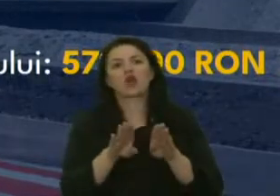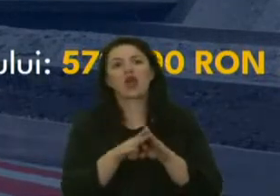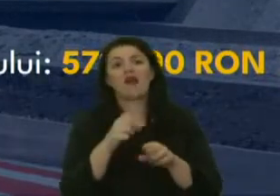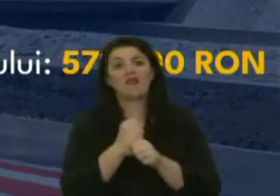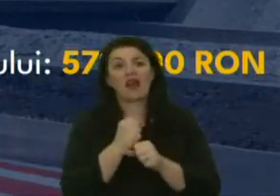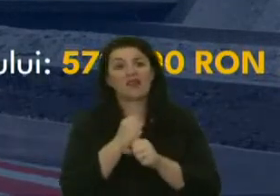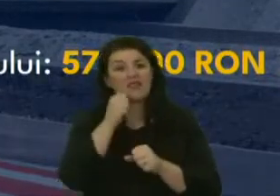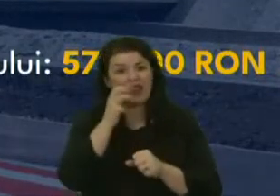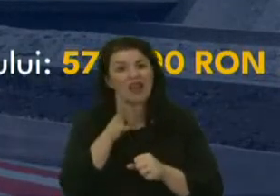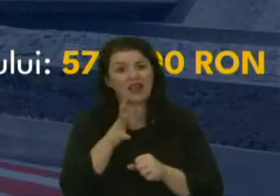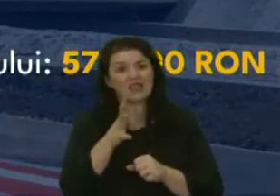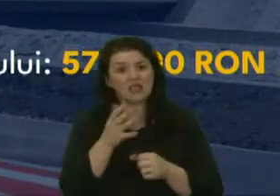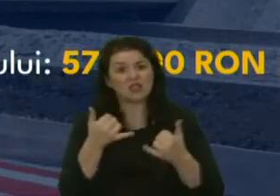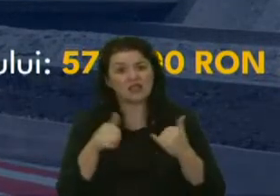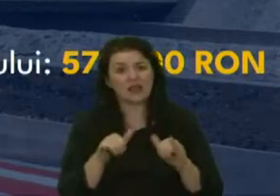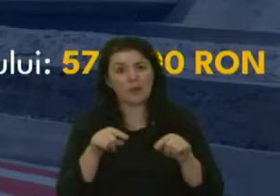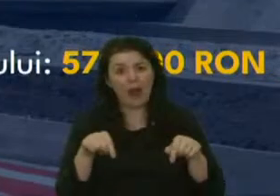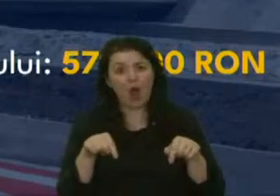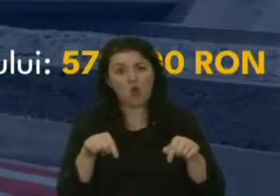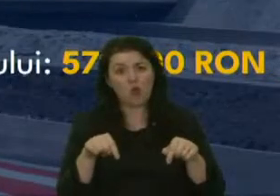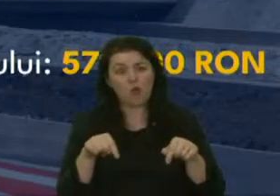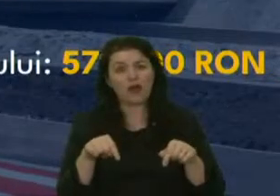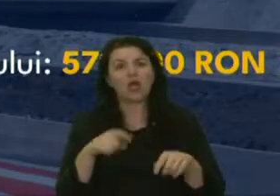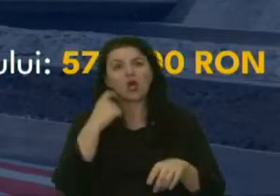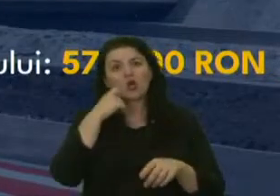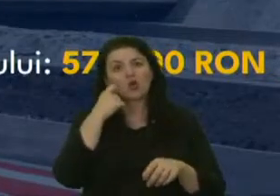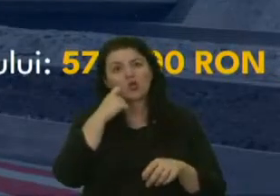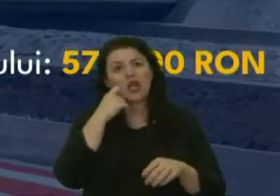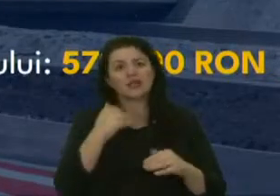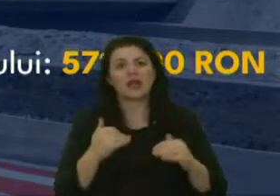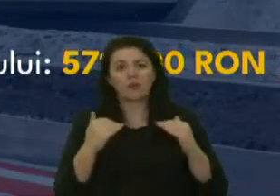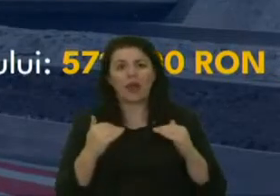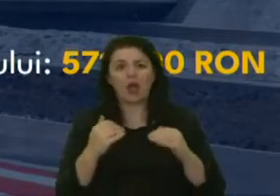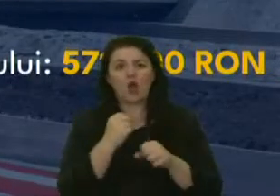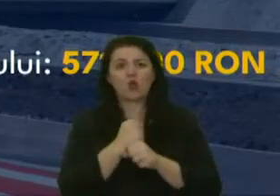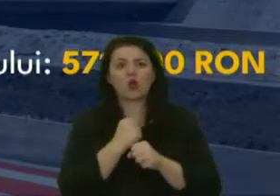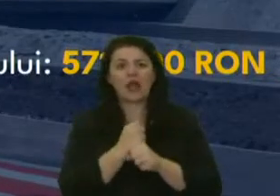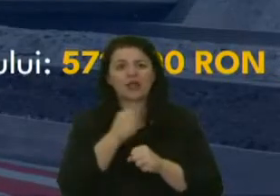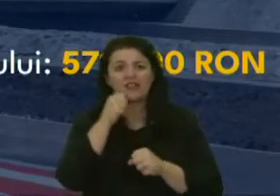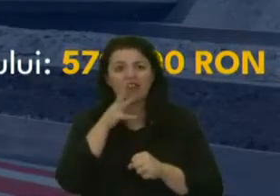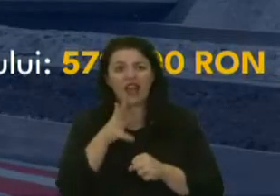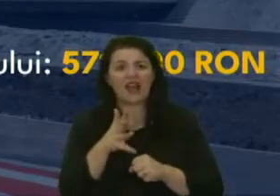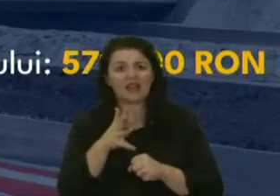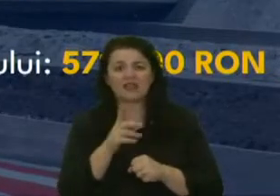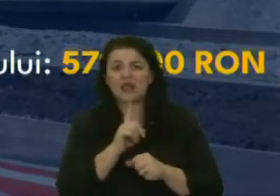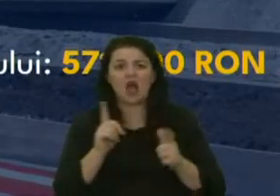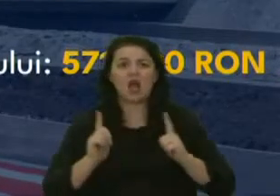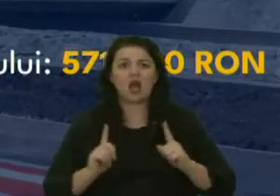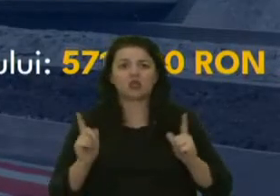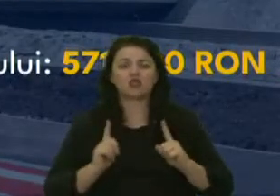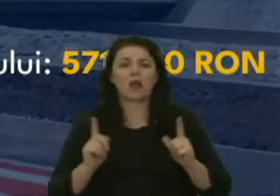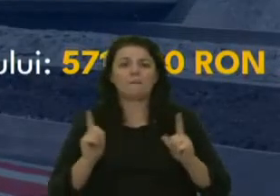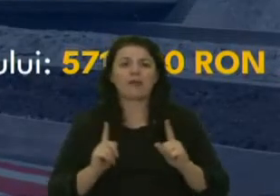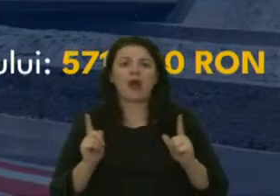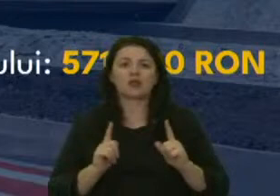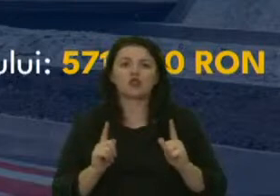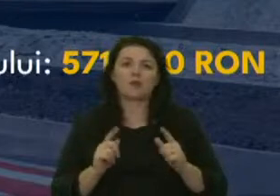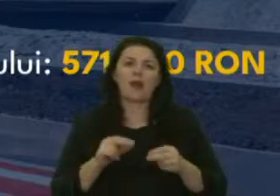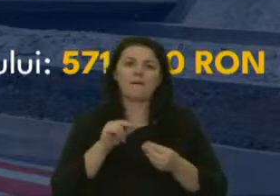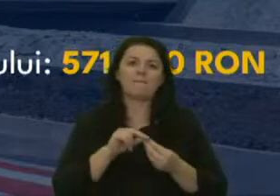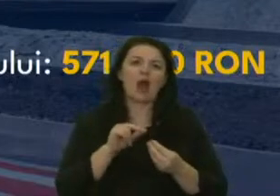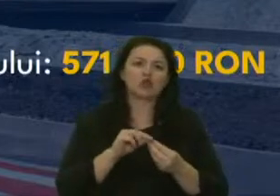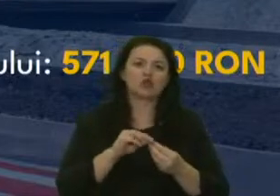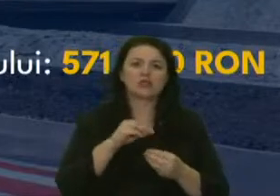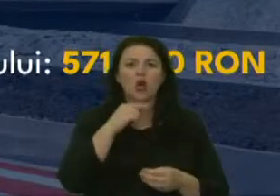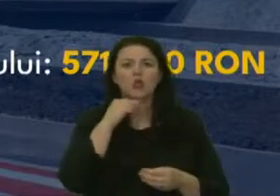Ce trebuie ca aceste lucruri să se întâmple acum de aceea Cluj este în acest stadiu pentru că a lucrat în fiecare zi și n a așteptat să lucreze din Paște Din Crăciun că